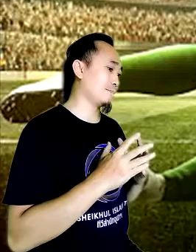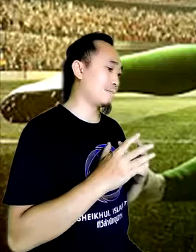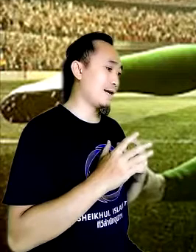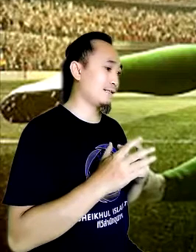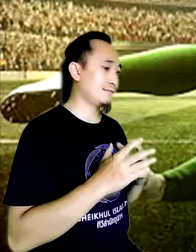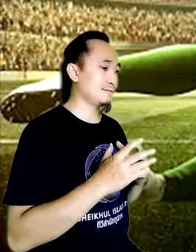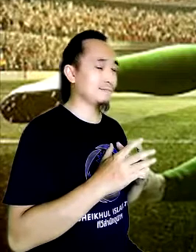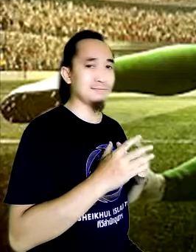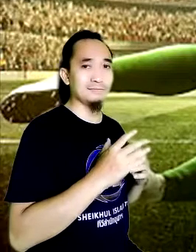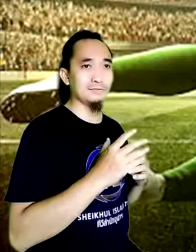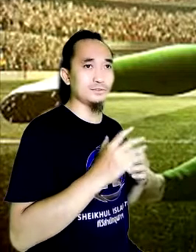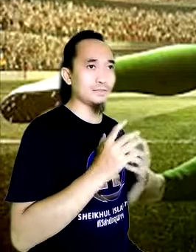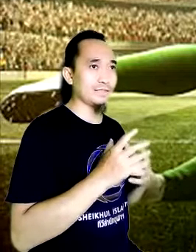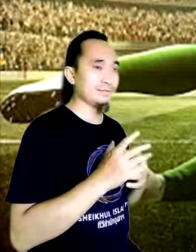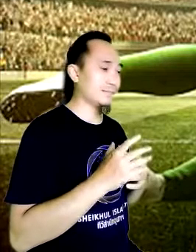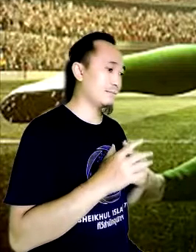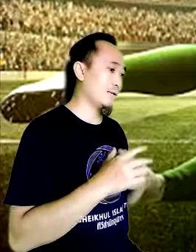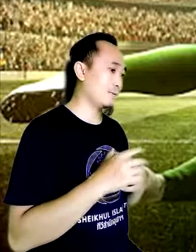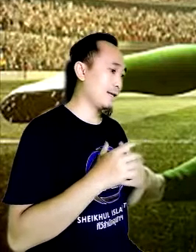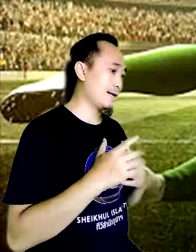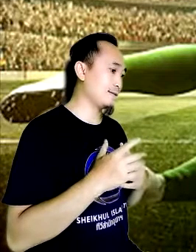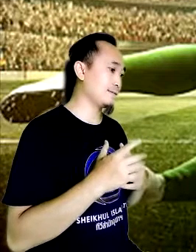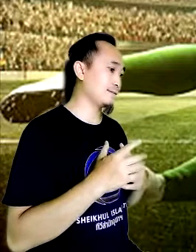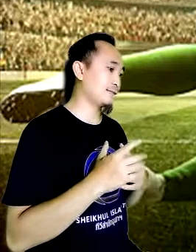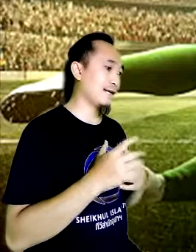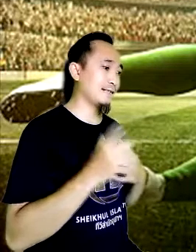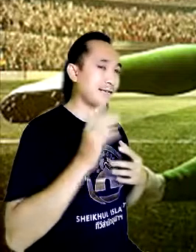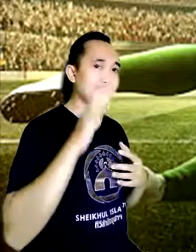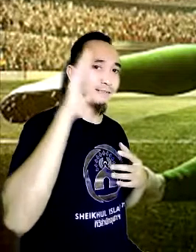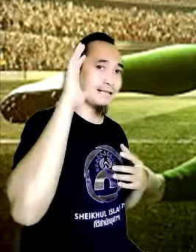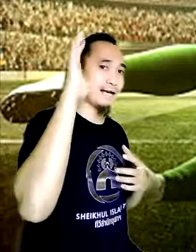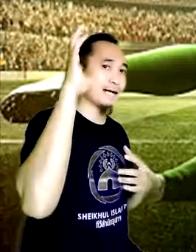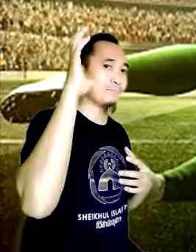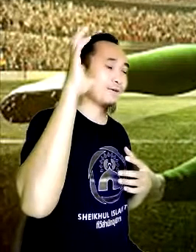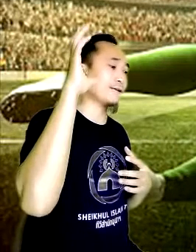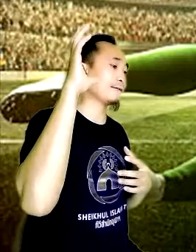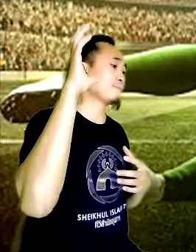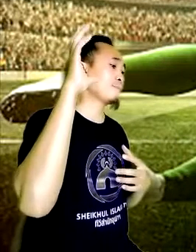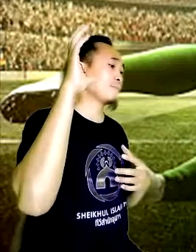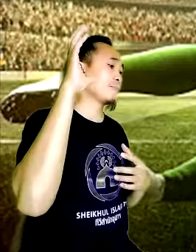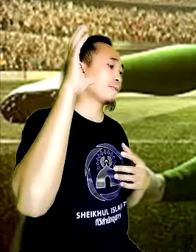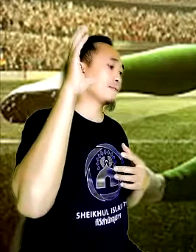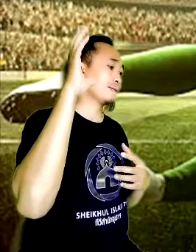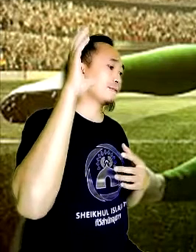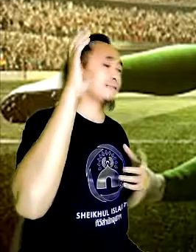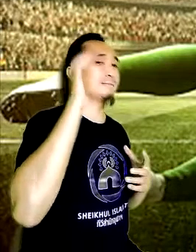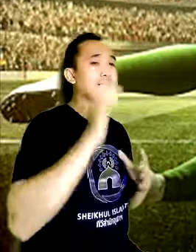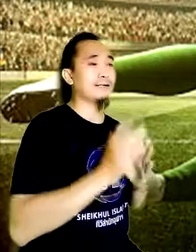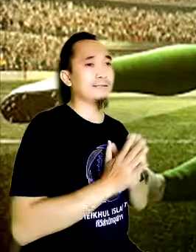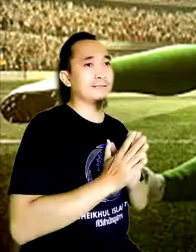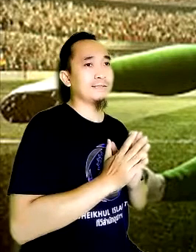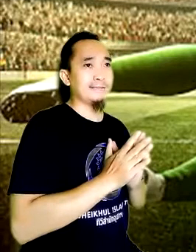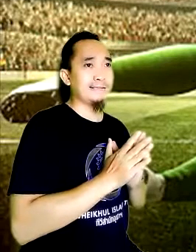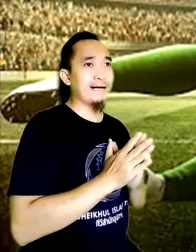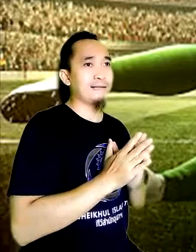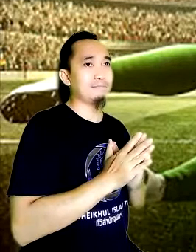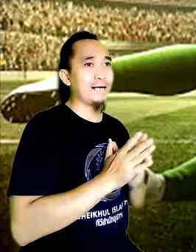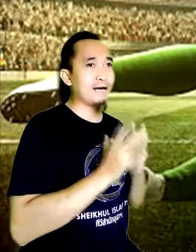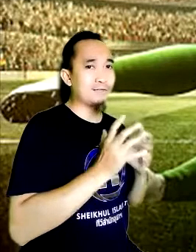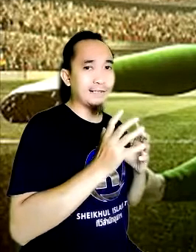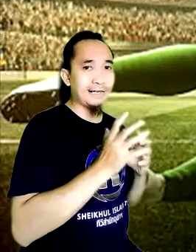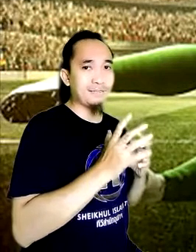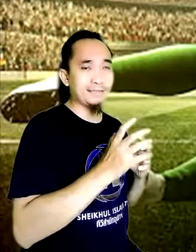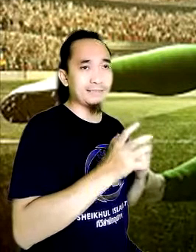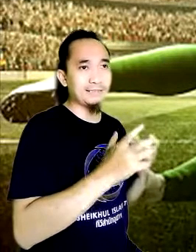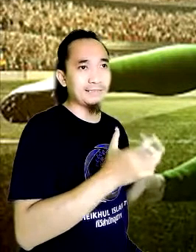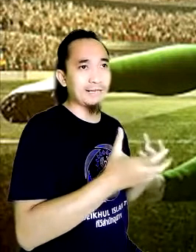seorang pemain shooting menembak bola dan akhirnya ditangkap oleh si kiper. Ya,